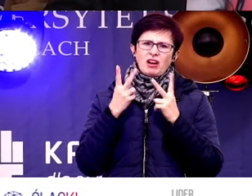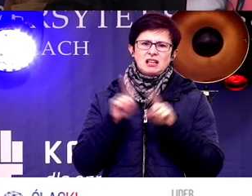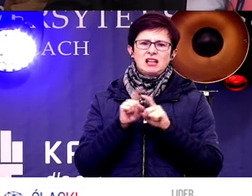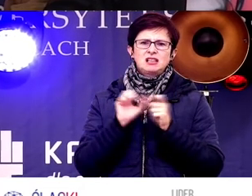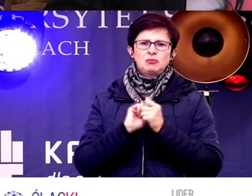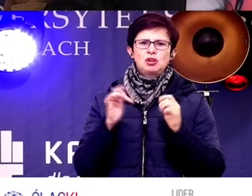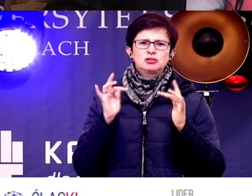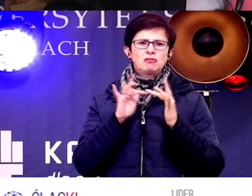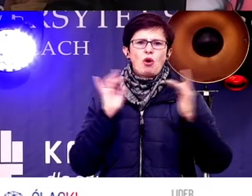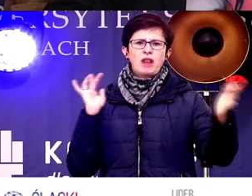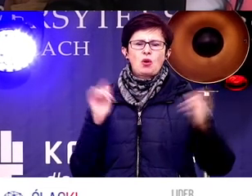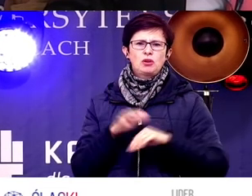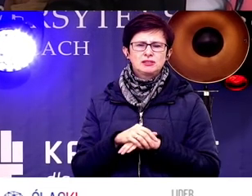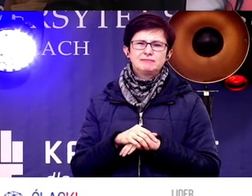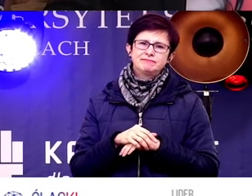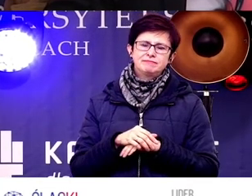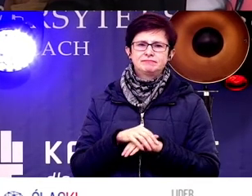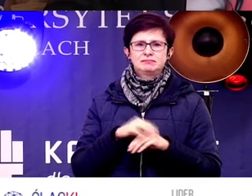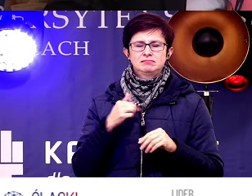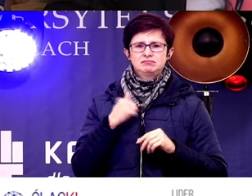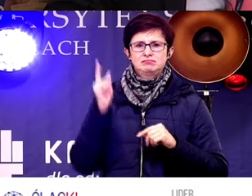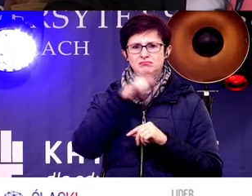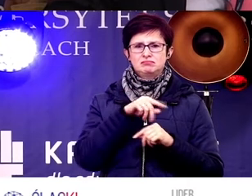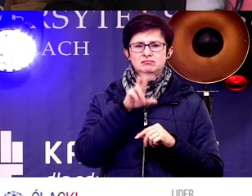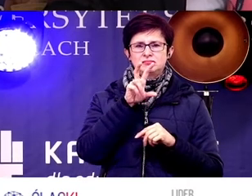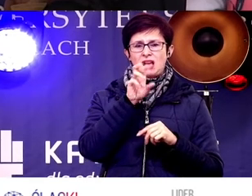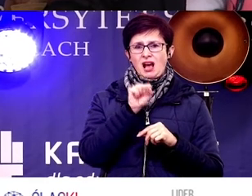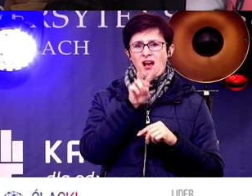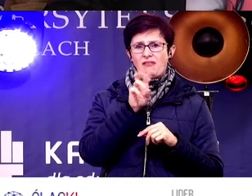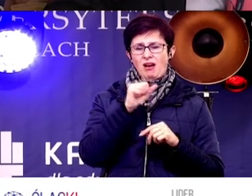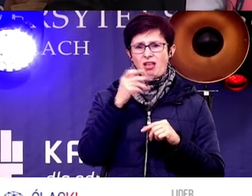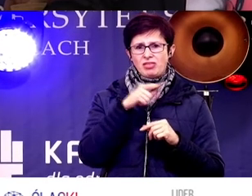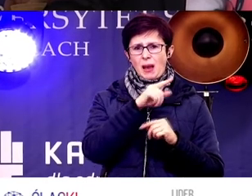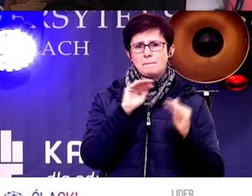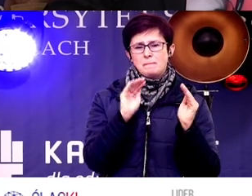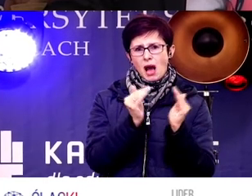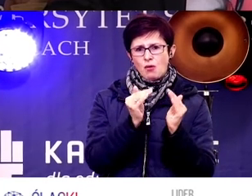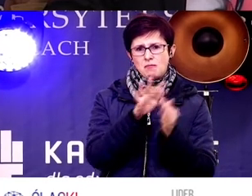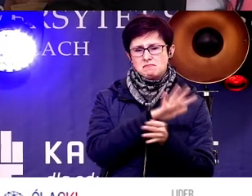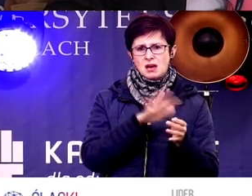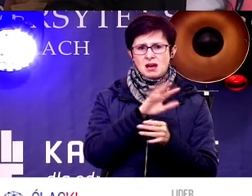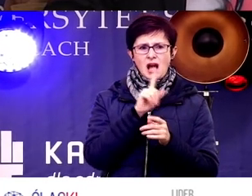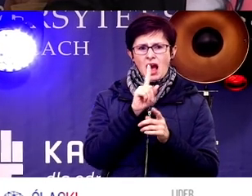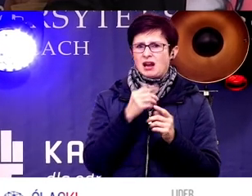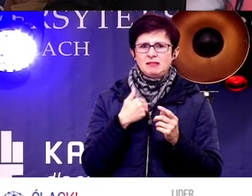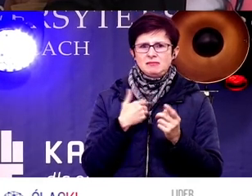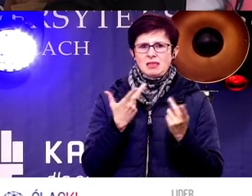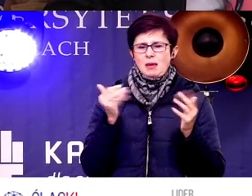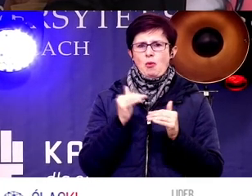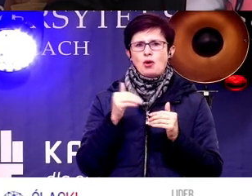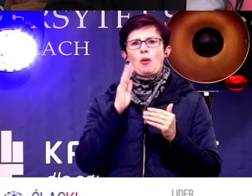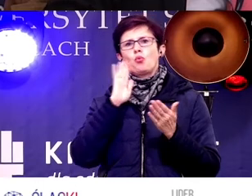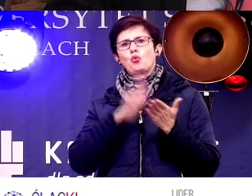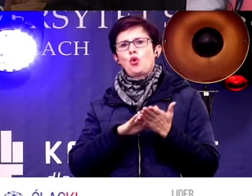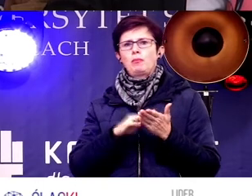To nie jest tak, że będąc na placówce w Hawanie, na dodatek małej, niewielkiej placówce, w związku z czym też to nie jest tak, że mogę sobie poprosić o urlop na